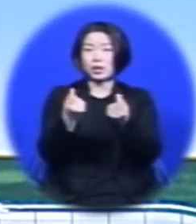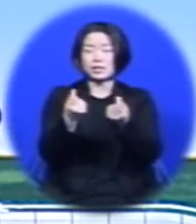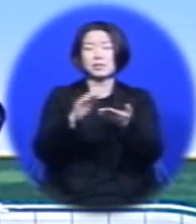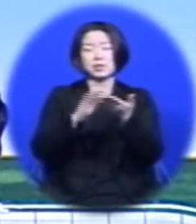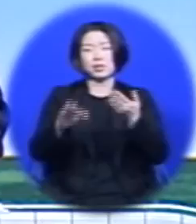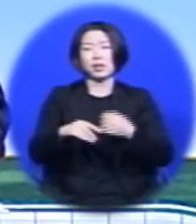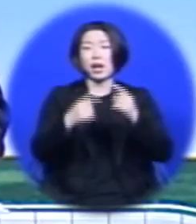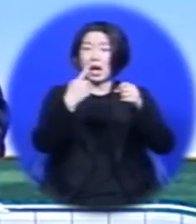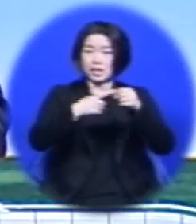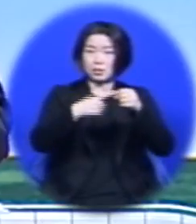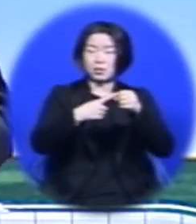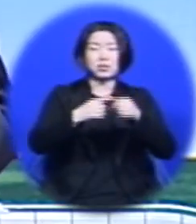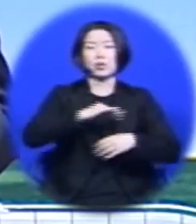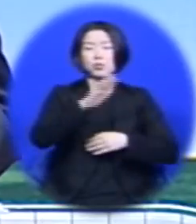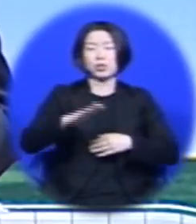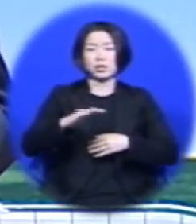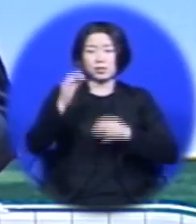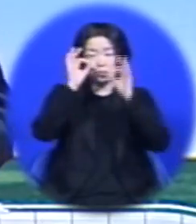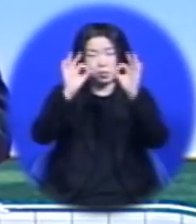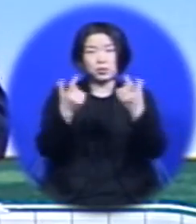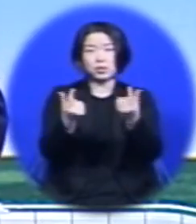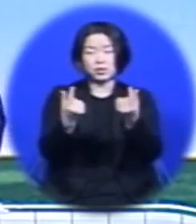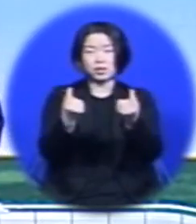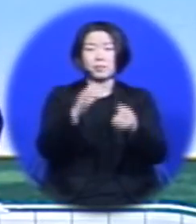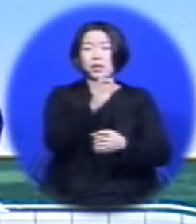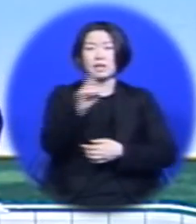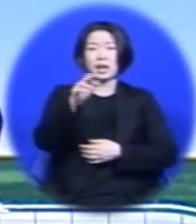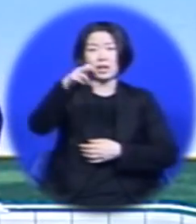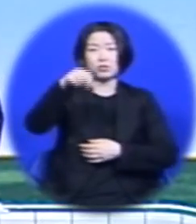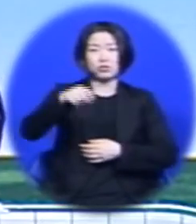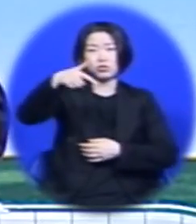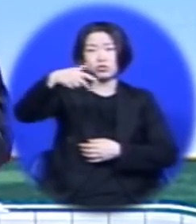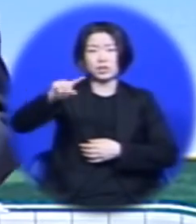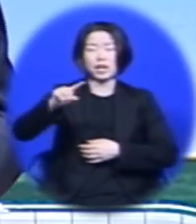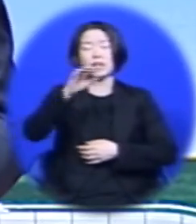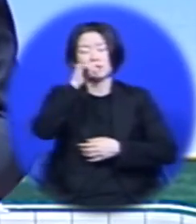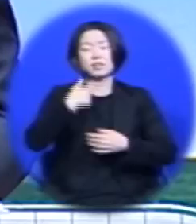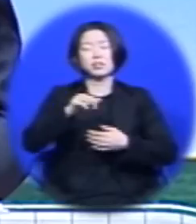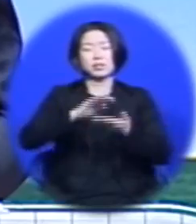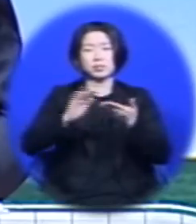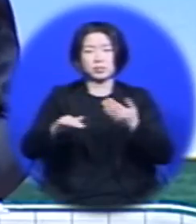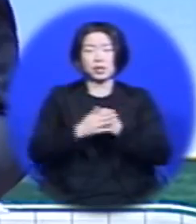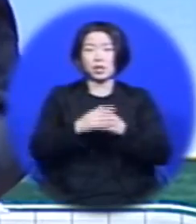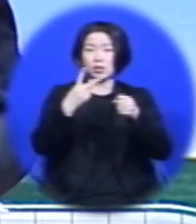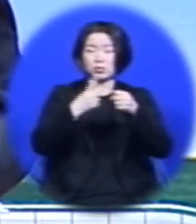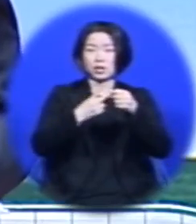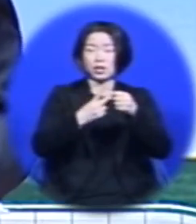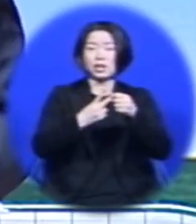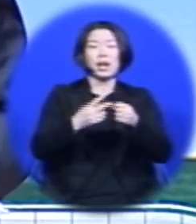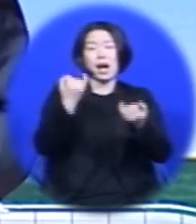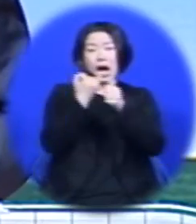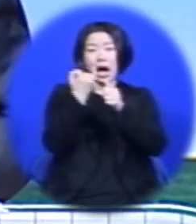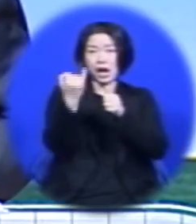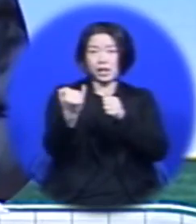하나는 우리는 다 보시다시피 야쿠자 주십니다 두번째는 우리 세 사람은 다 아내가